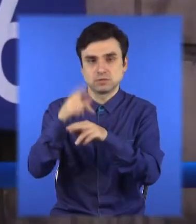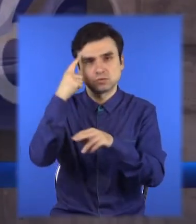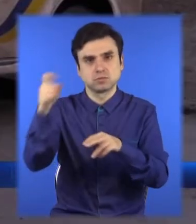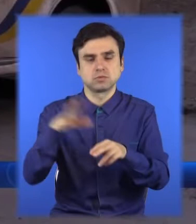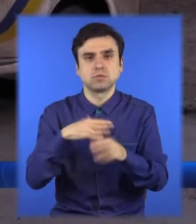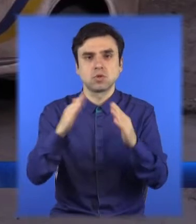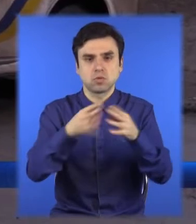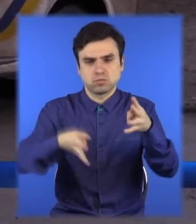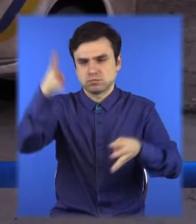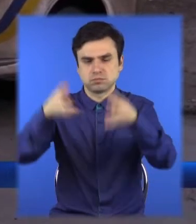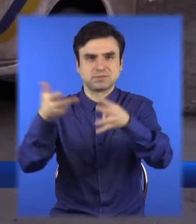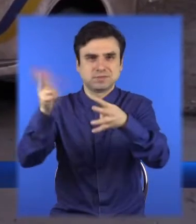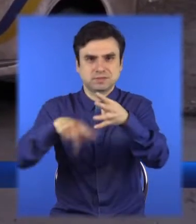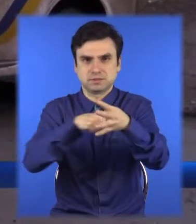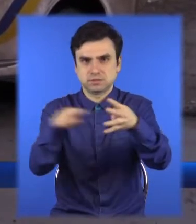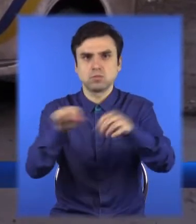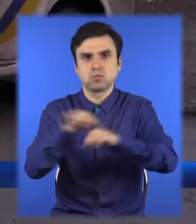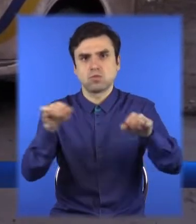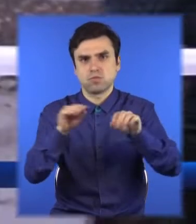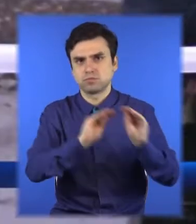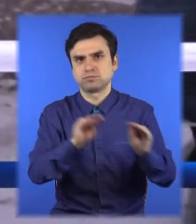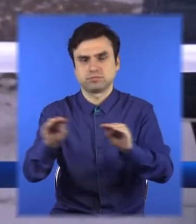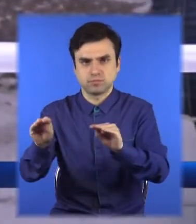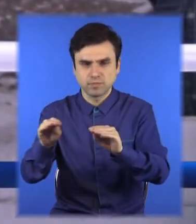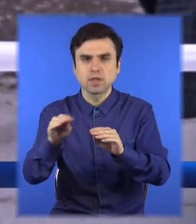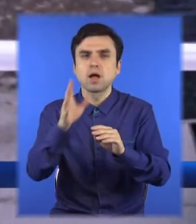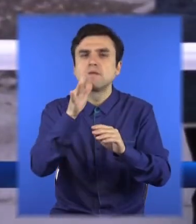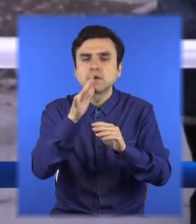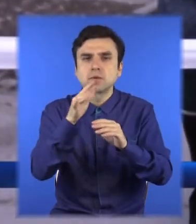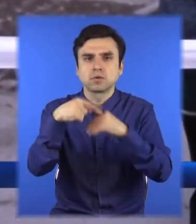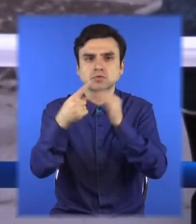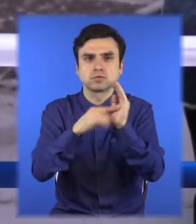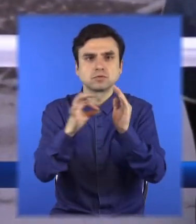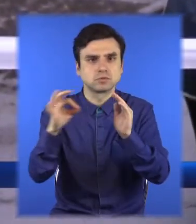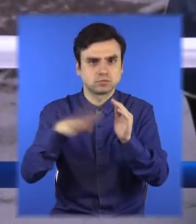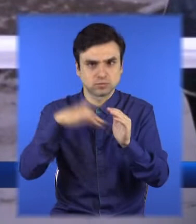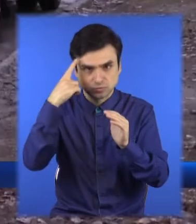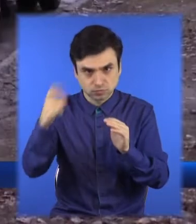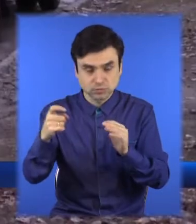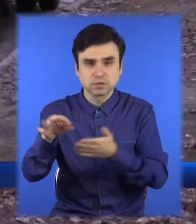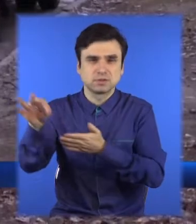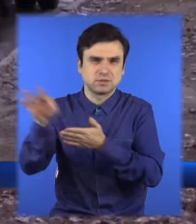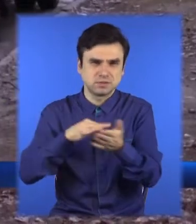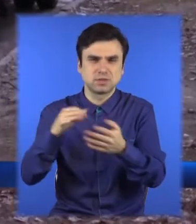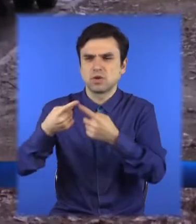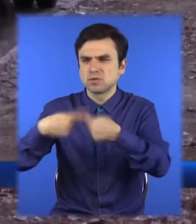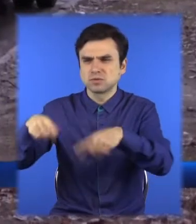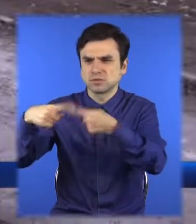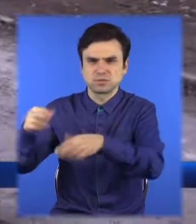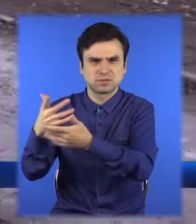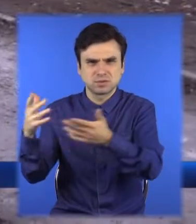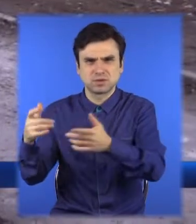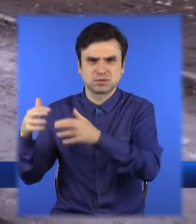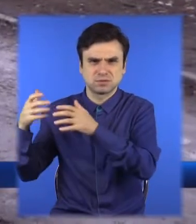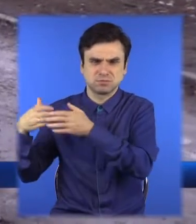Саксаганському районі. До поліції Кривого Рогу резонансний дзвінок надходить о 16-й. На місце події терміново прибувають усі екстрені служби